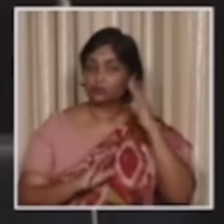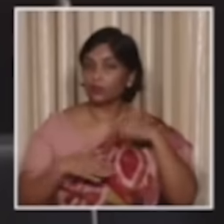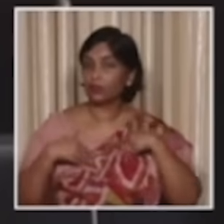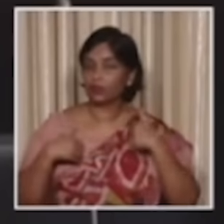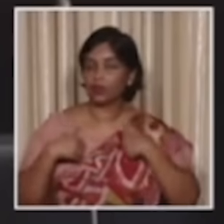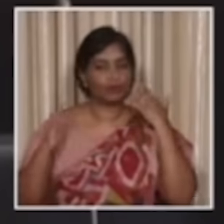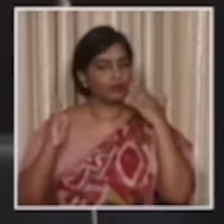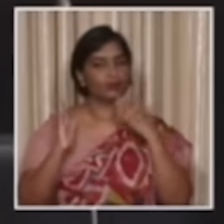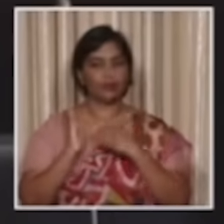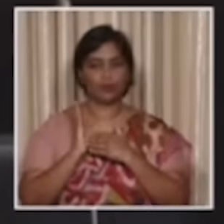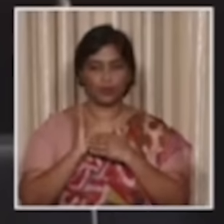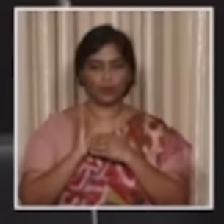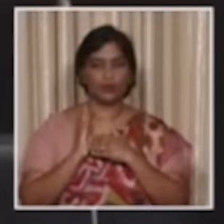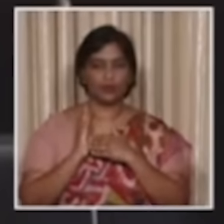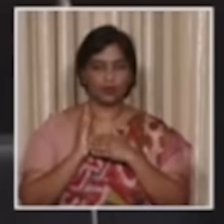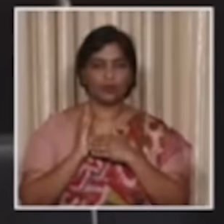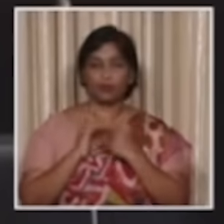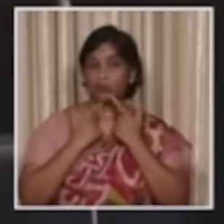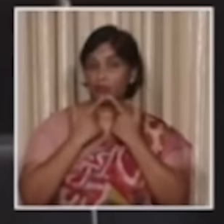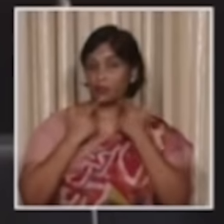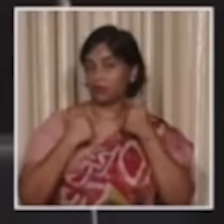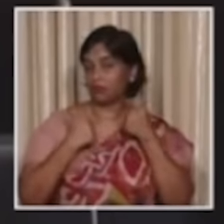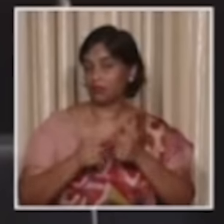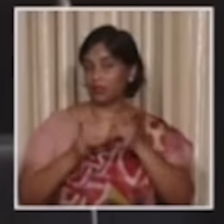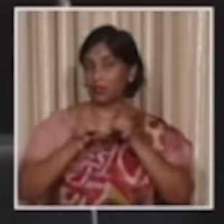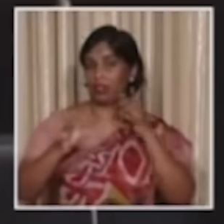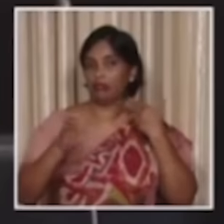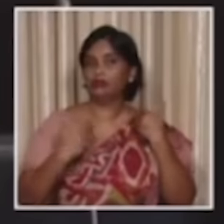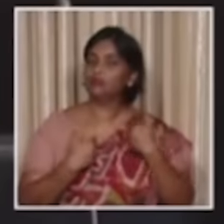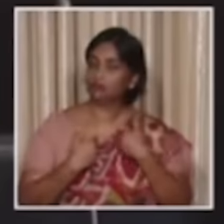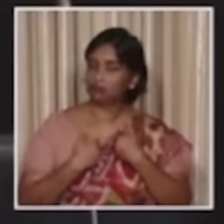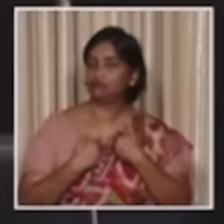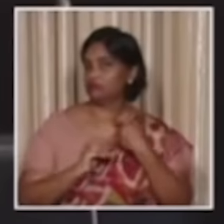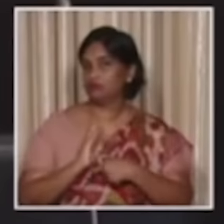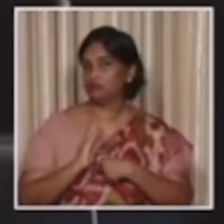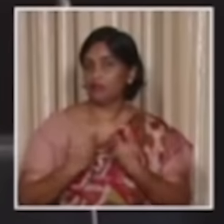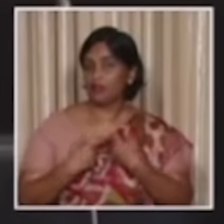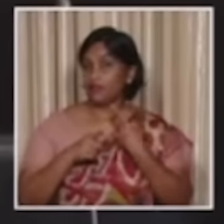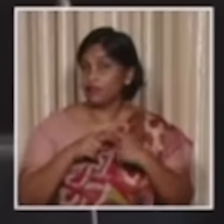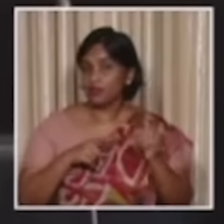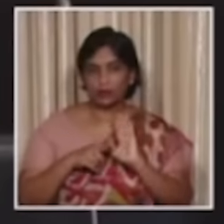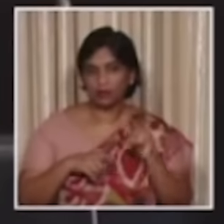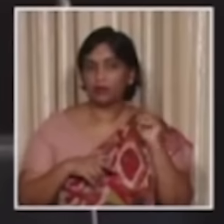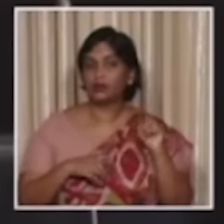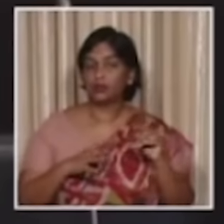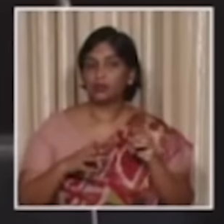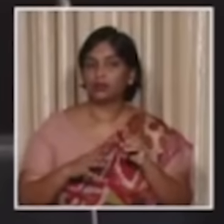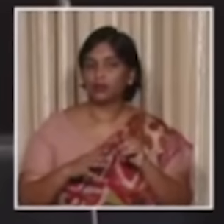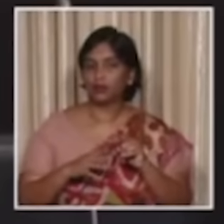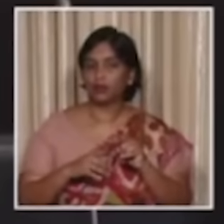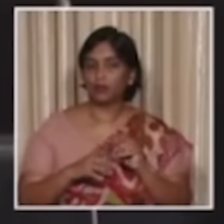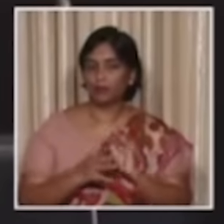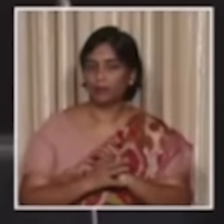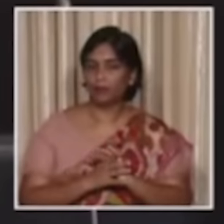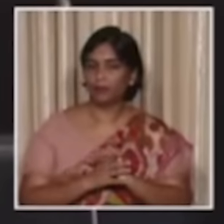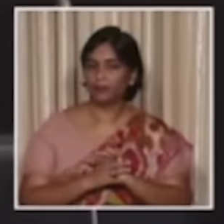සෞඛ්‍ය ක්ෂේත්‍රයේ පිළිබඳව ප්‍රෞඩ ඉතිහාසයක් තියෙන රටක් විතරක් නෙවෙයි, the lowest